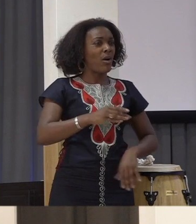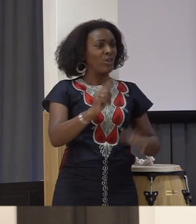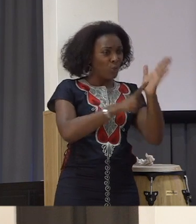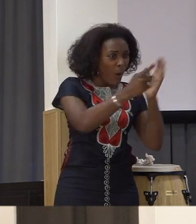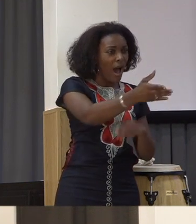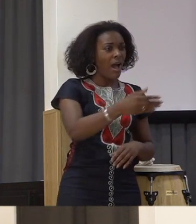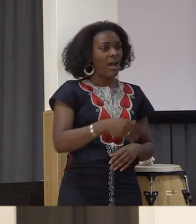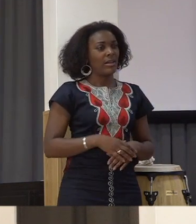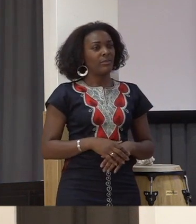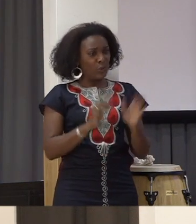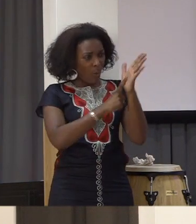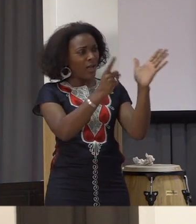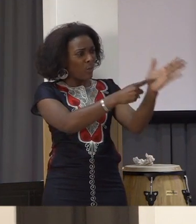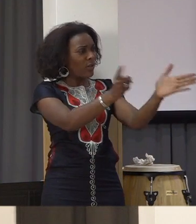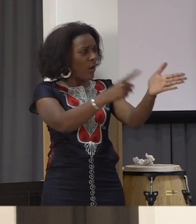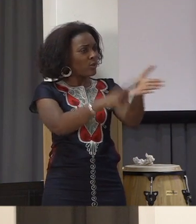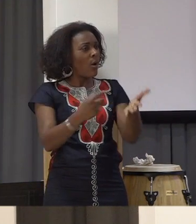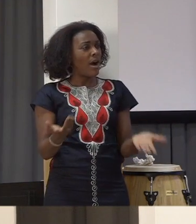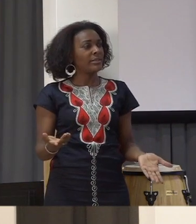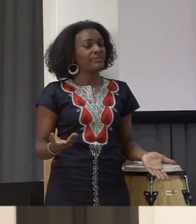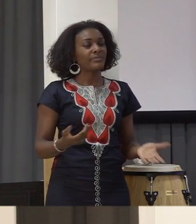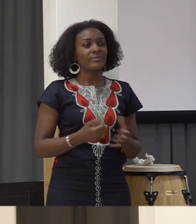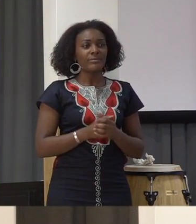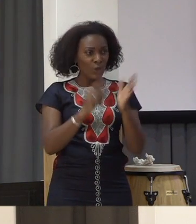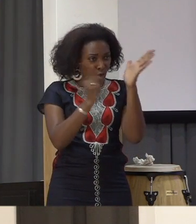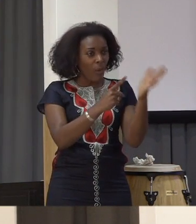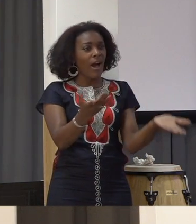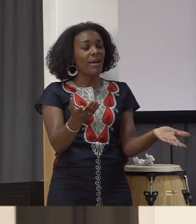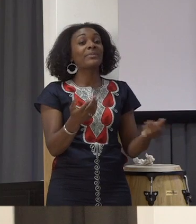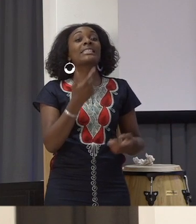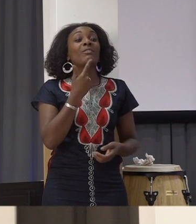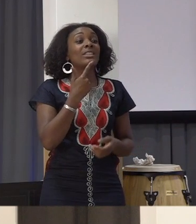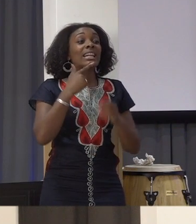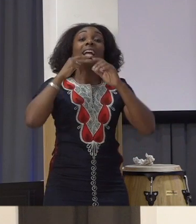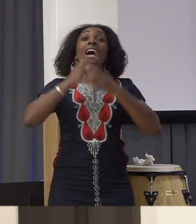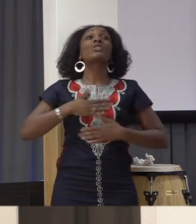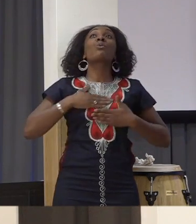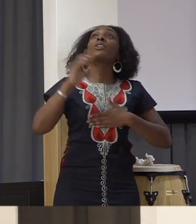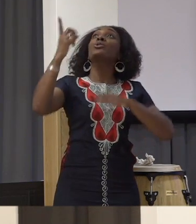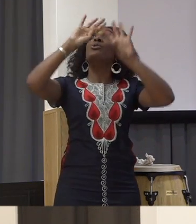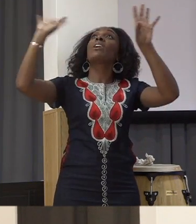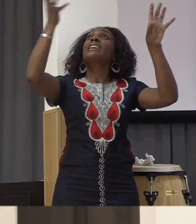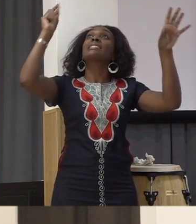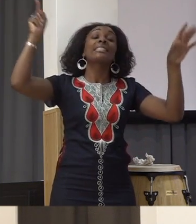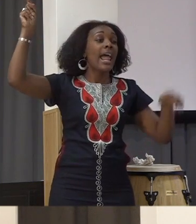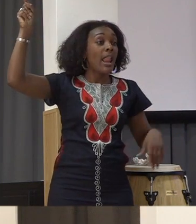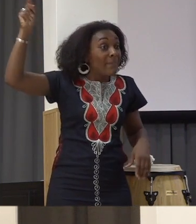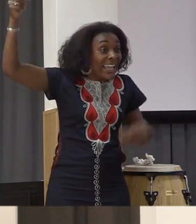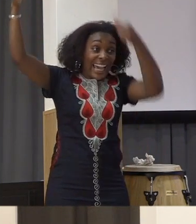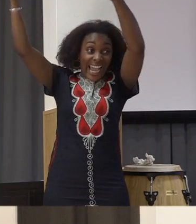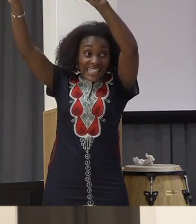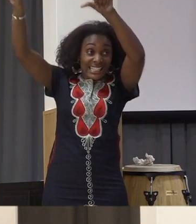réjouir. La joie de Dieu est donc dans le ciel. Mais la joie de Dieu n'est pas restée dans le